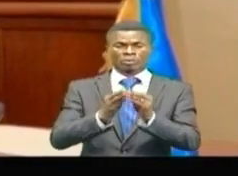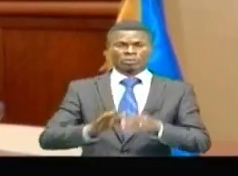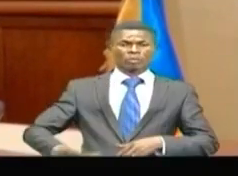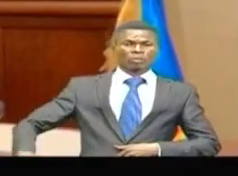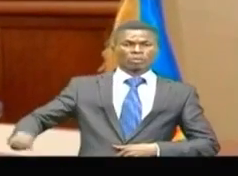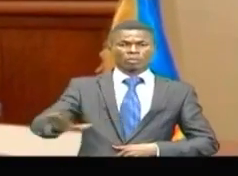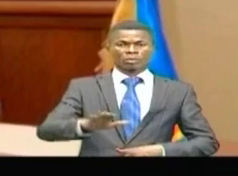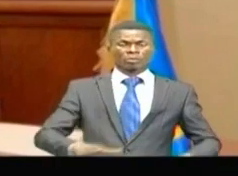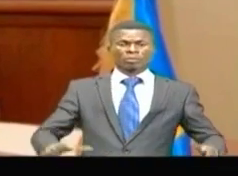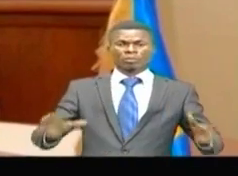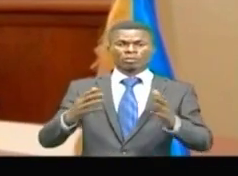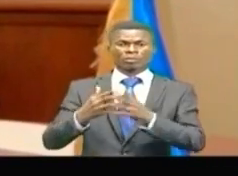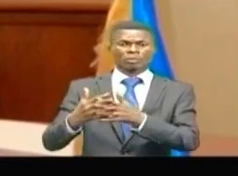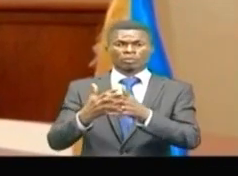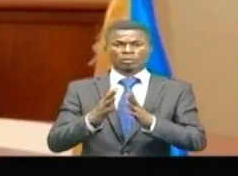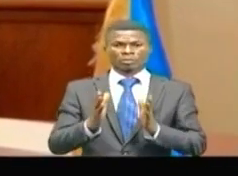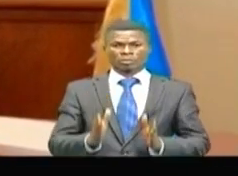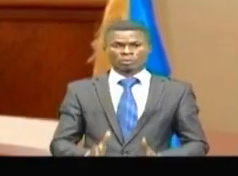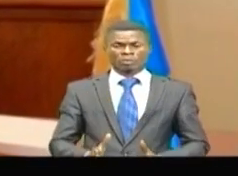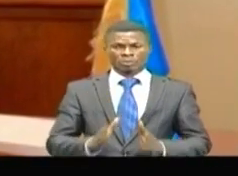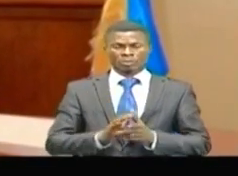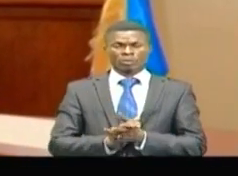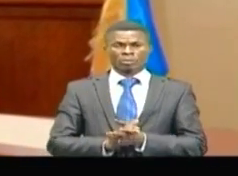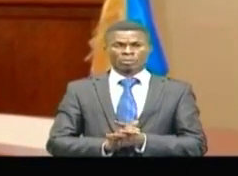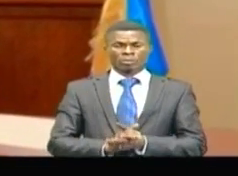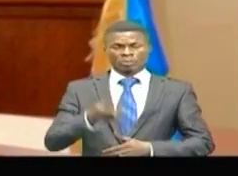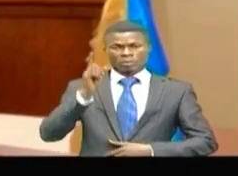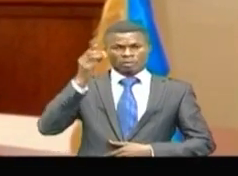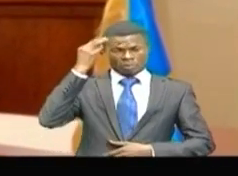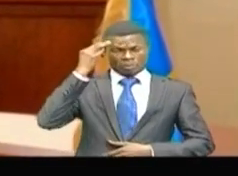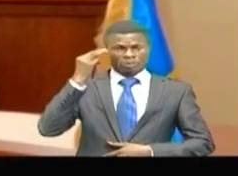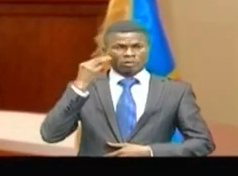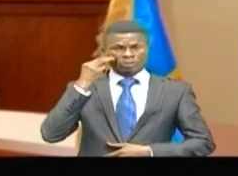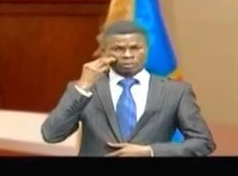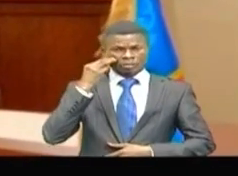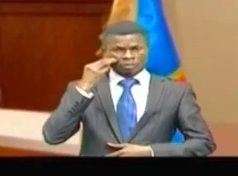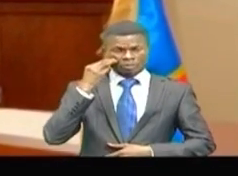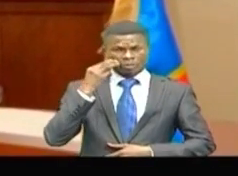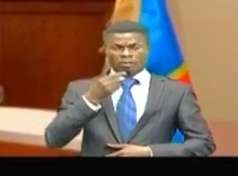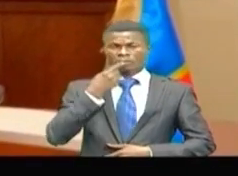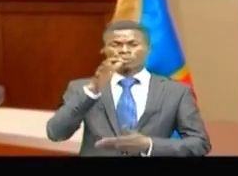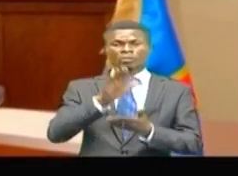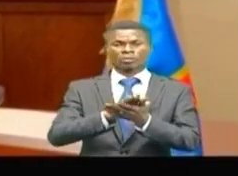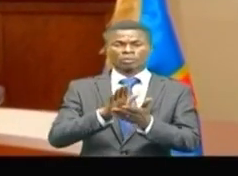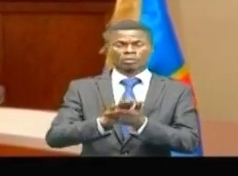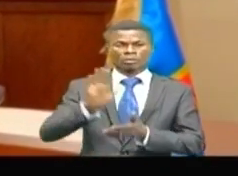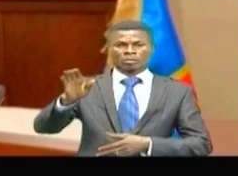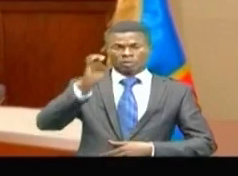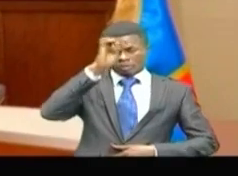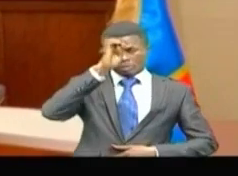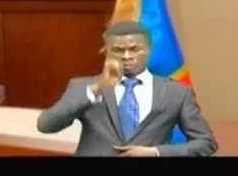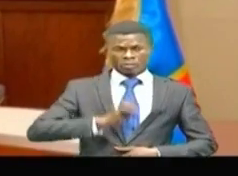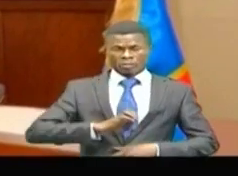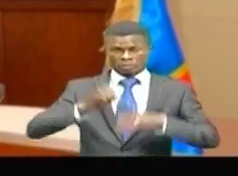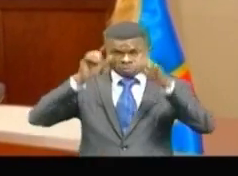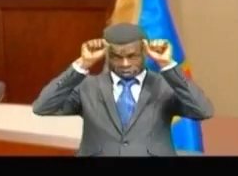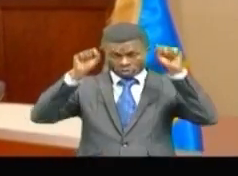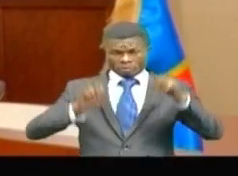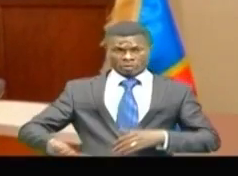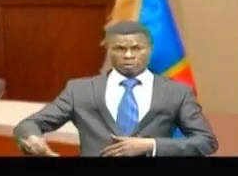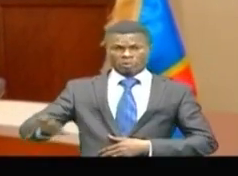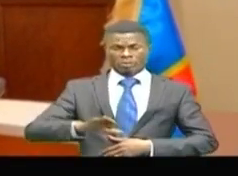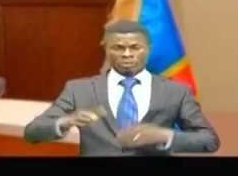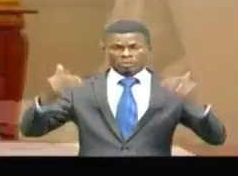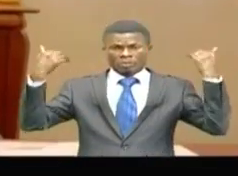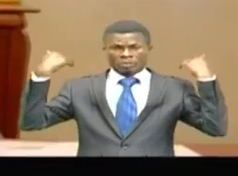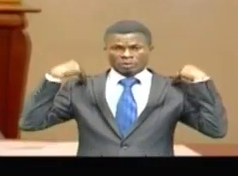Unies. Le Premier ministre a rendu un vibrant hommage à son Excellence, Monsieur le Président de la République,